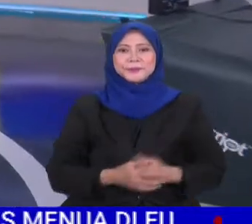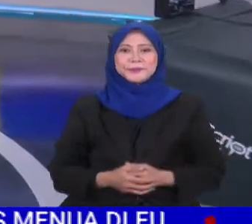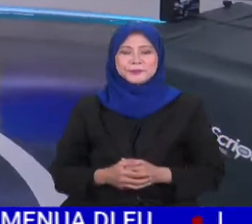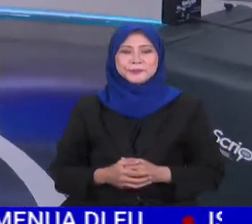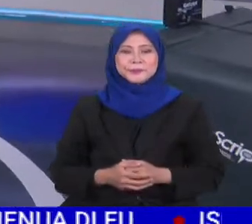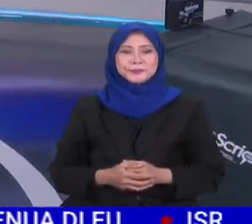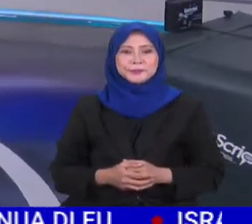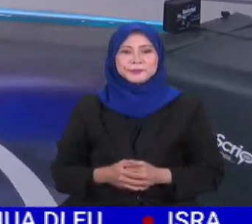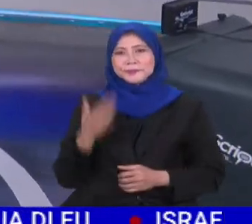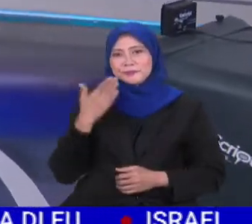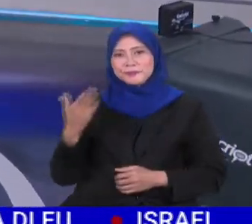silakanik terim se indesia